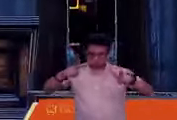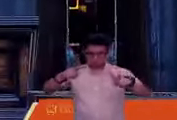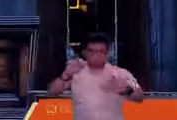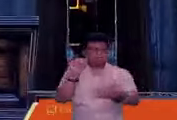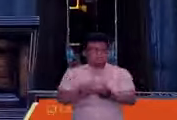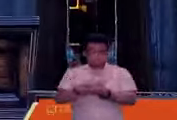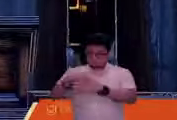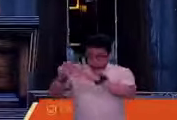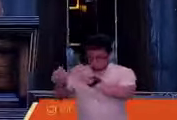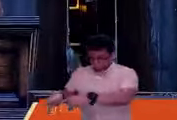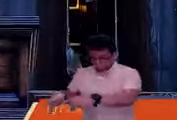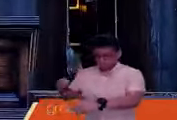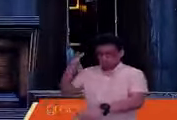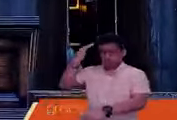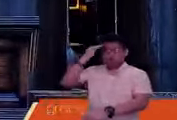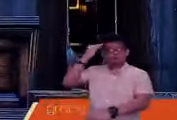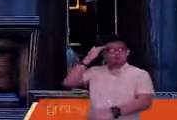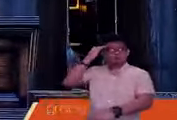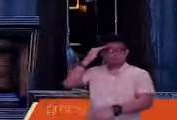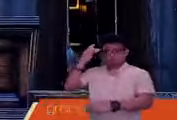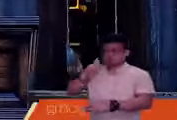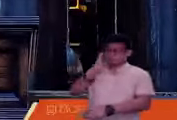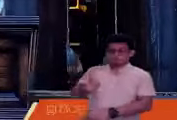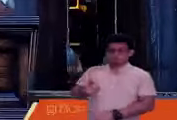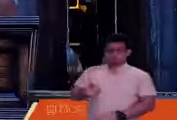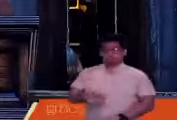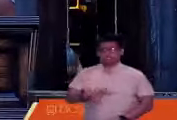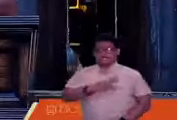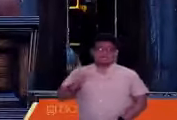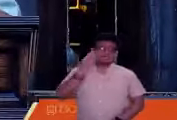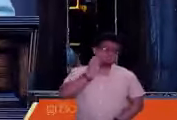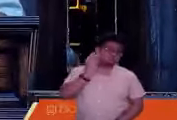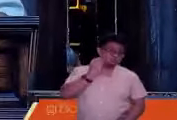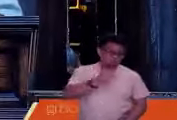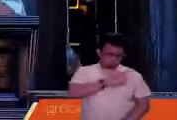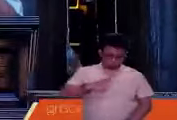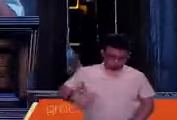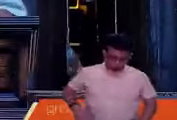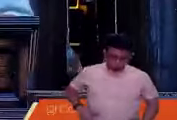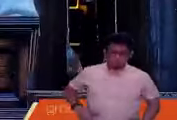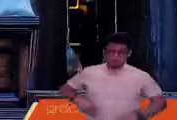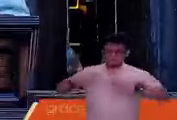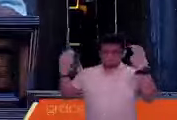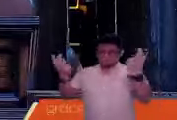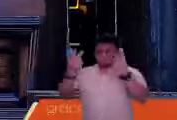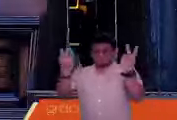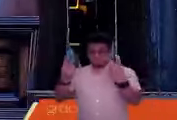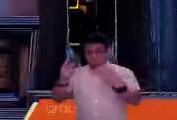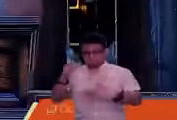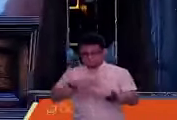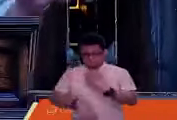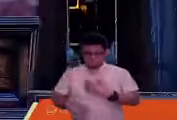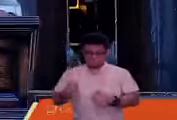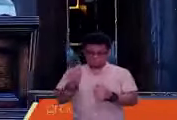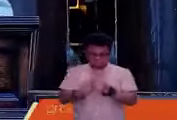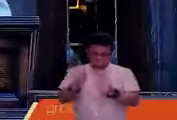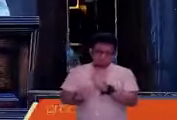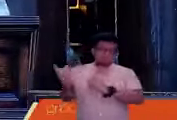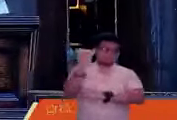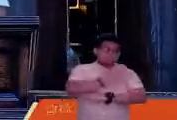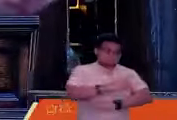knows the truth. I perceive that he experienced the Lord as his victory in day-to-day